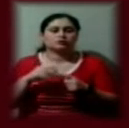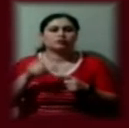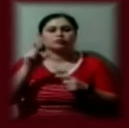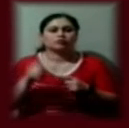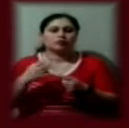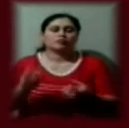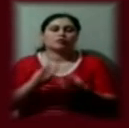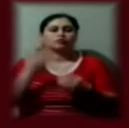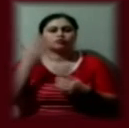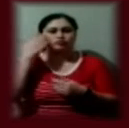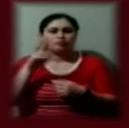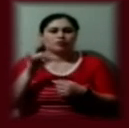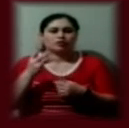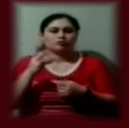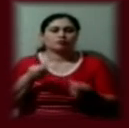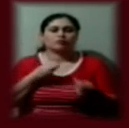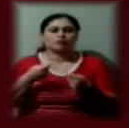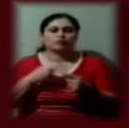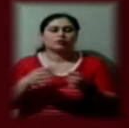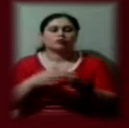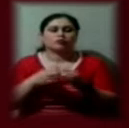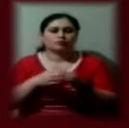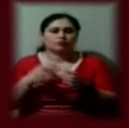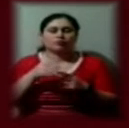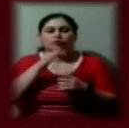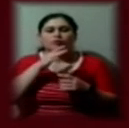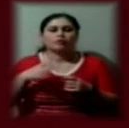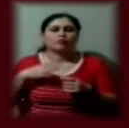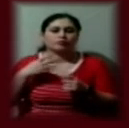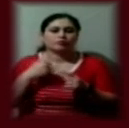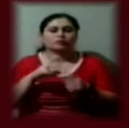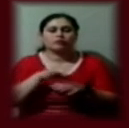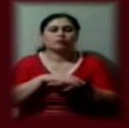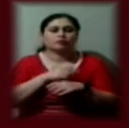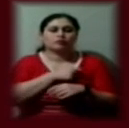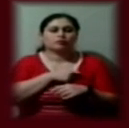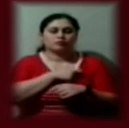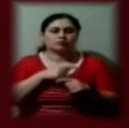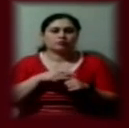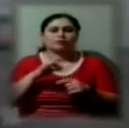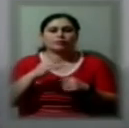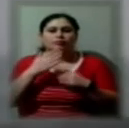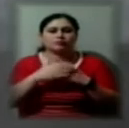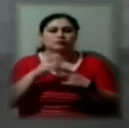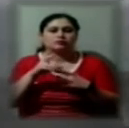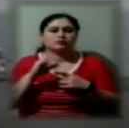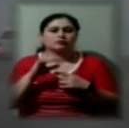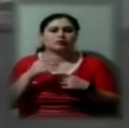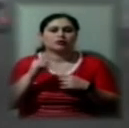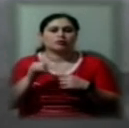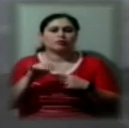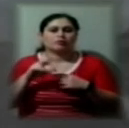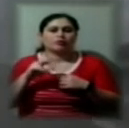майна. Керівника цього угруповання, колишнього помічника народного депутата України попередніх скликань Ігора Павловського наразі